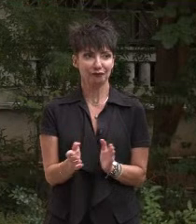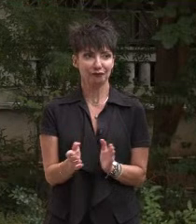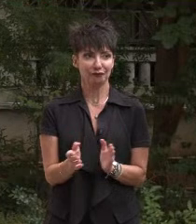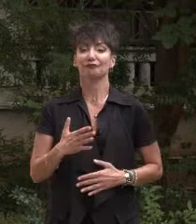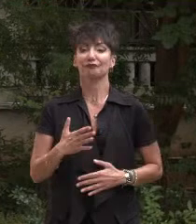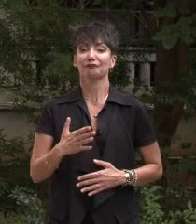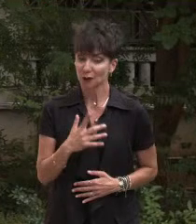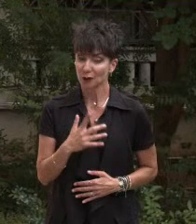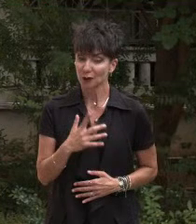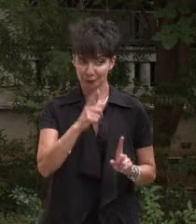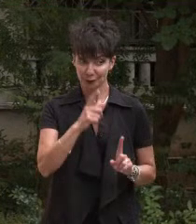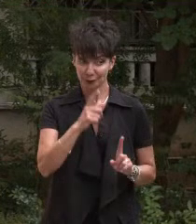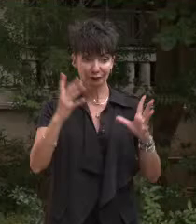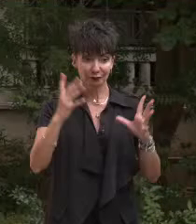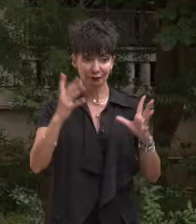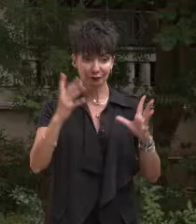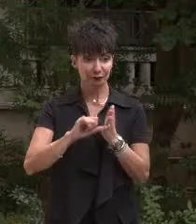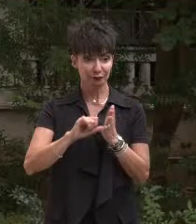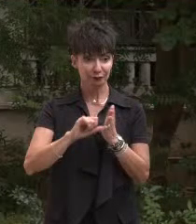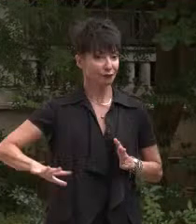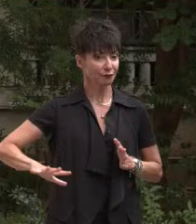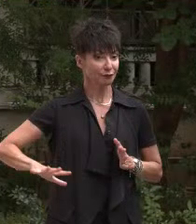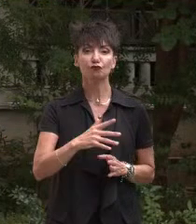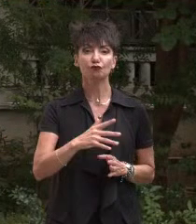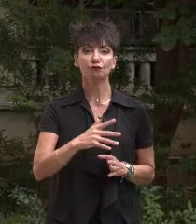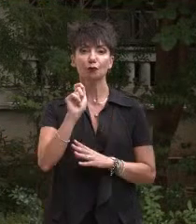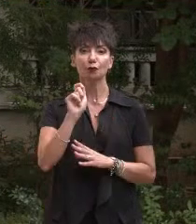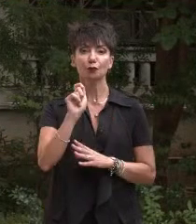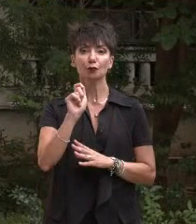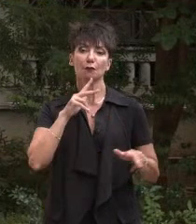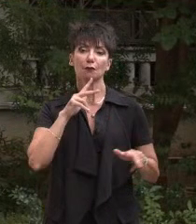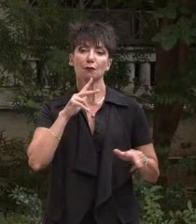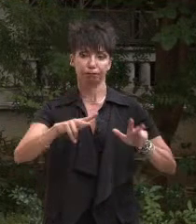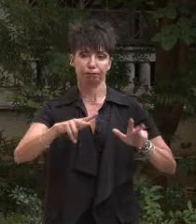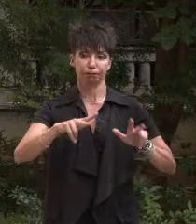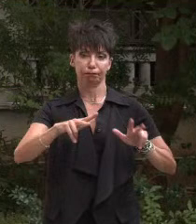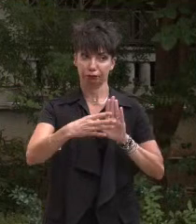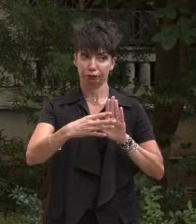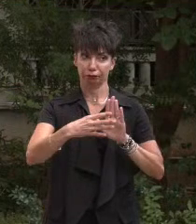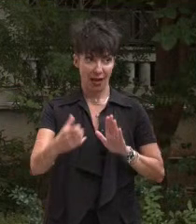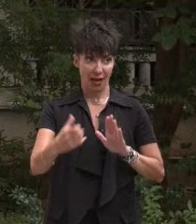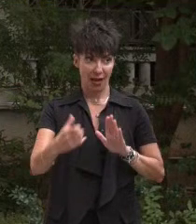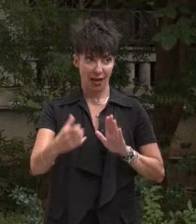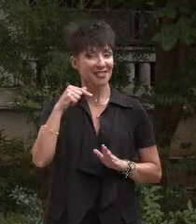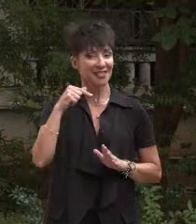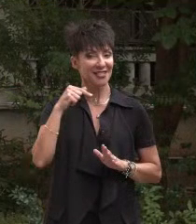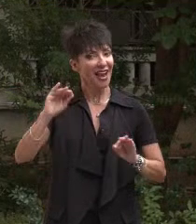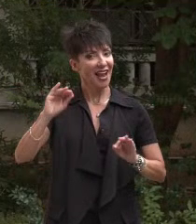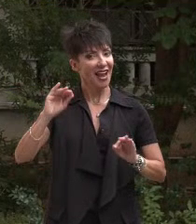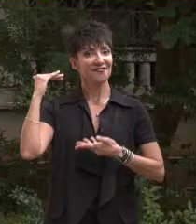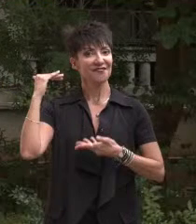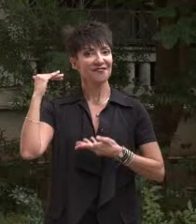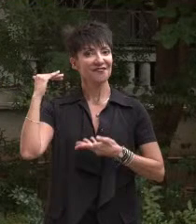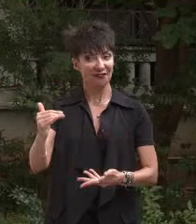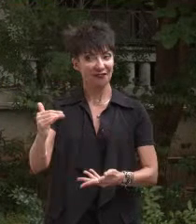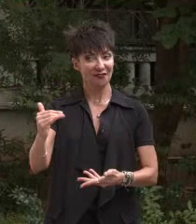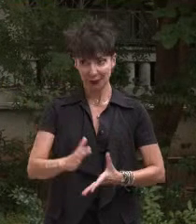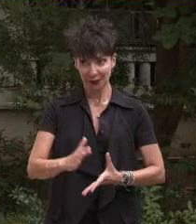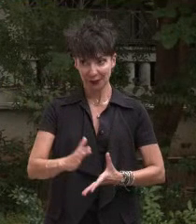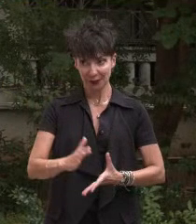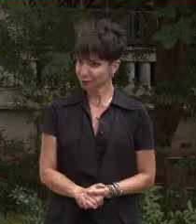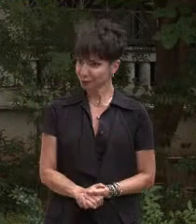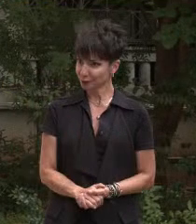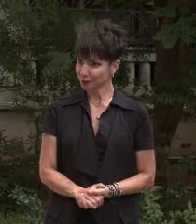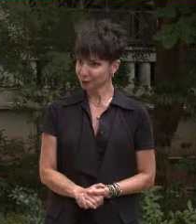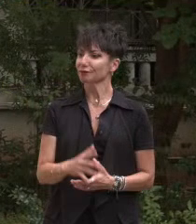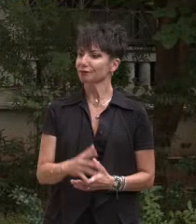Ευχαριστούμε πολύ τον Περιφερειάρχη Αττικής, κύριο Γιώργο Πατούλη, για το μήνυμά του, το μαγνητοσκοπημένο. Ξεκινάμε λοιπόν με τη βράβευση, με τις βραβεύσεις.